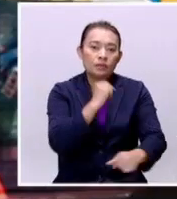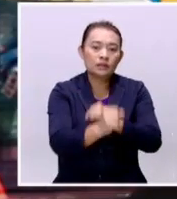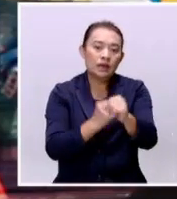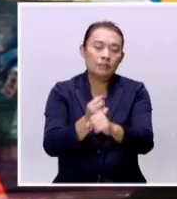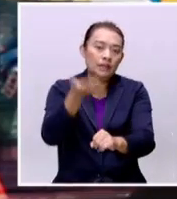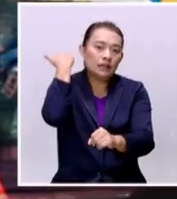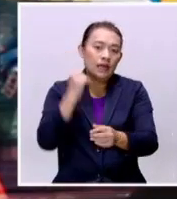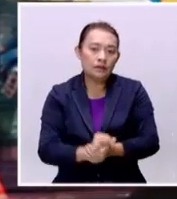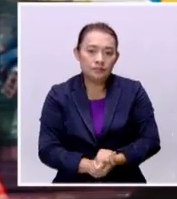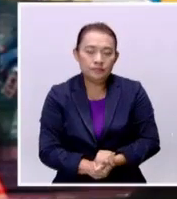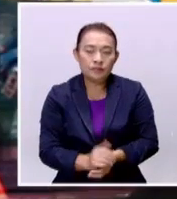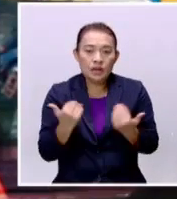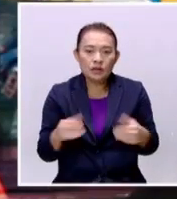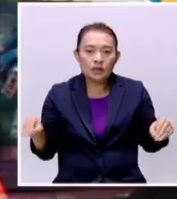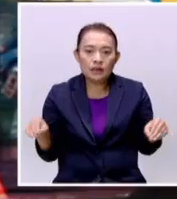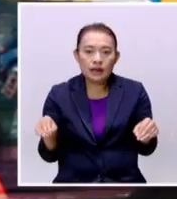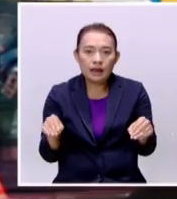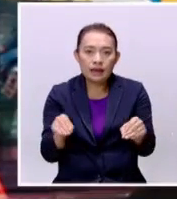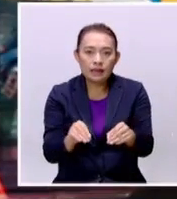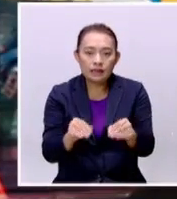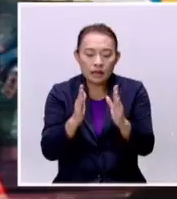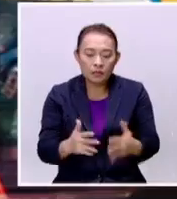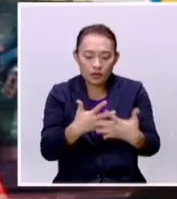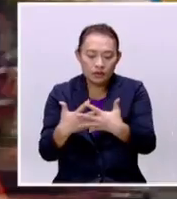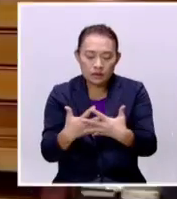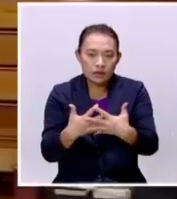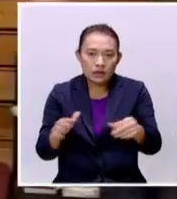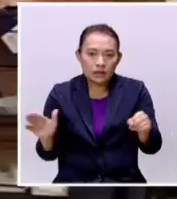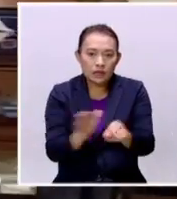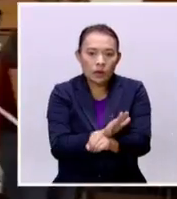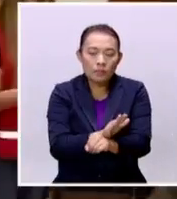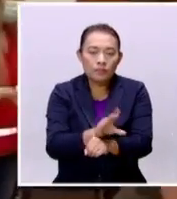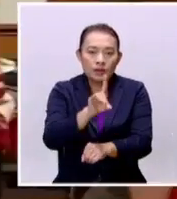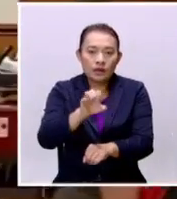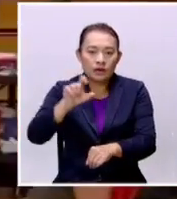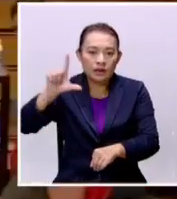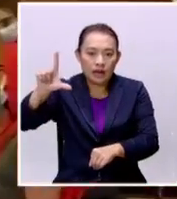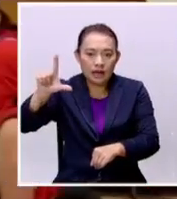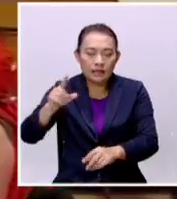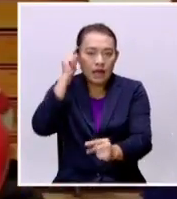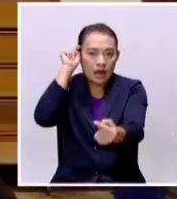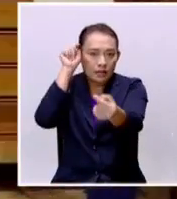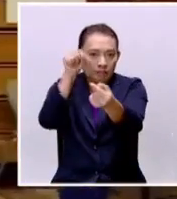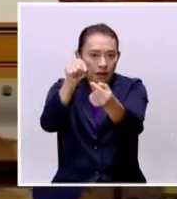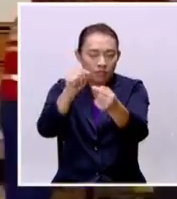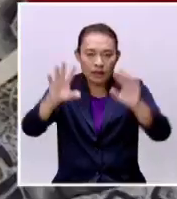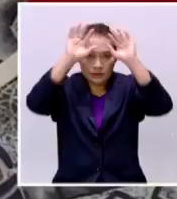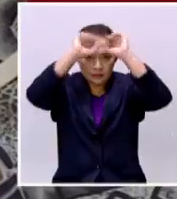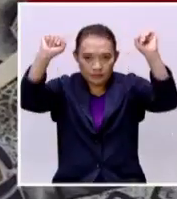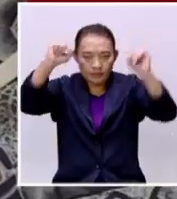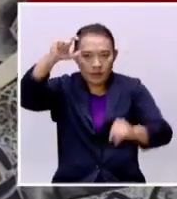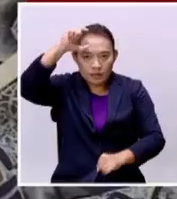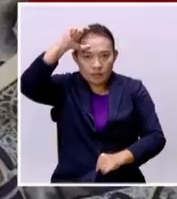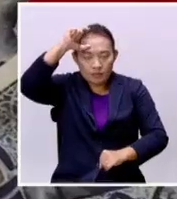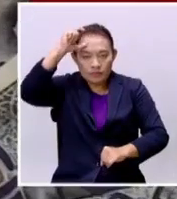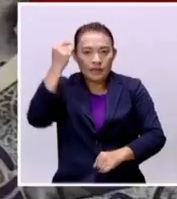นะคะและล่าสุดนั้นใกล้จะฉีดวัคซีนให้กับชาวอเมริกันได้ครบ100ล้านคนแล้วนะคะนี่เป็นเป้าหมายเบื้องต้นที่ประธานาธิบดีโจไบเดน